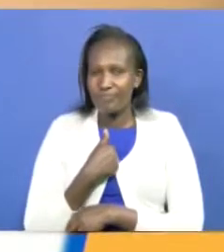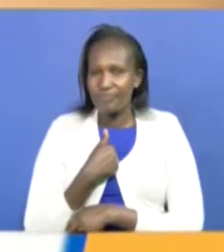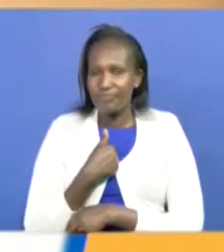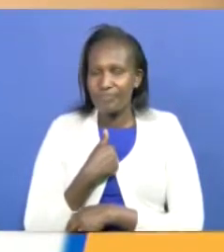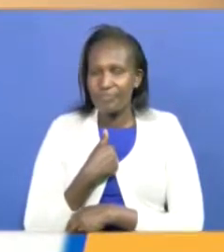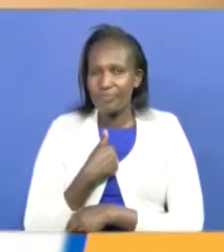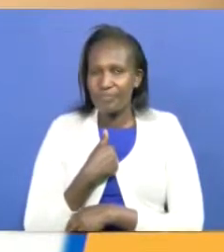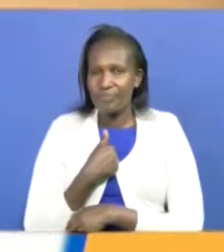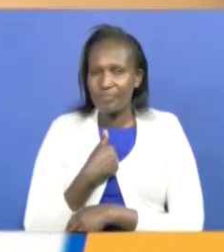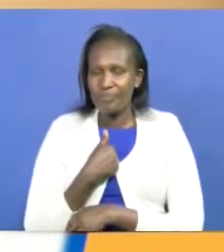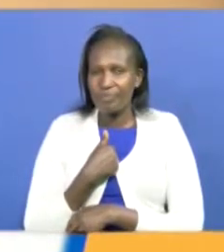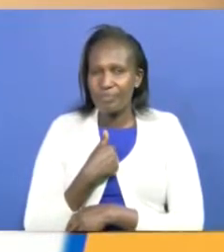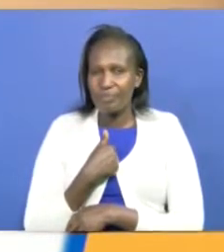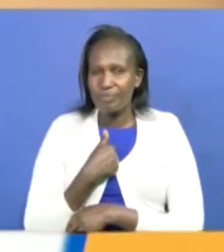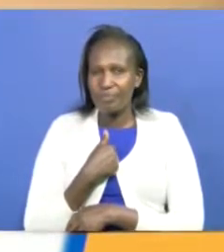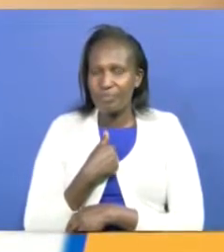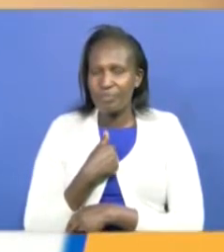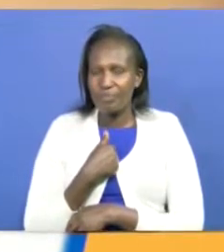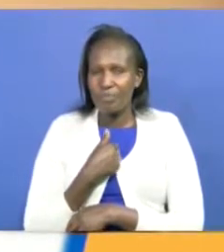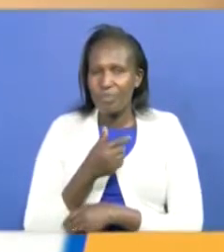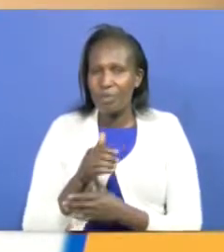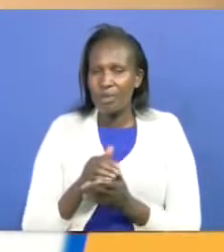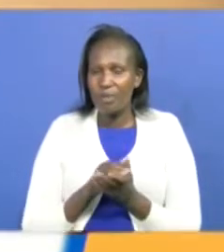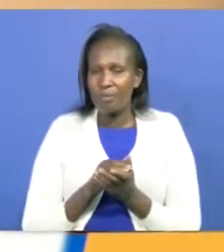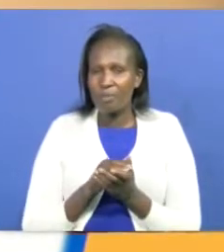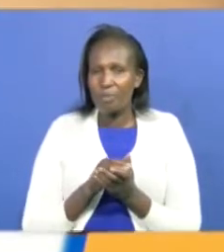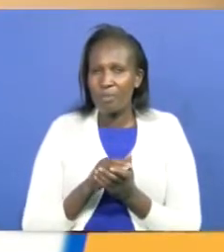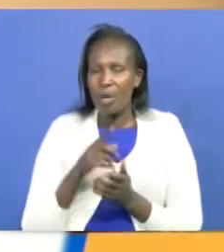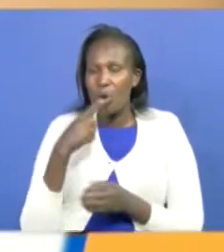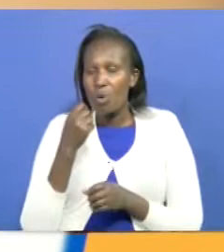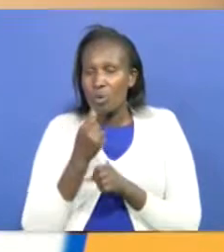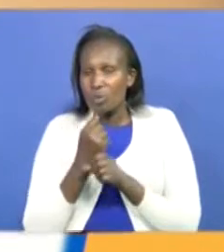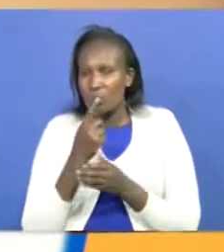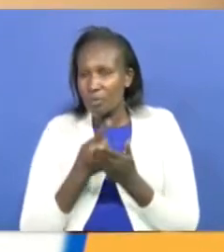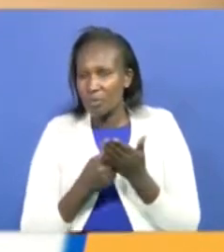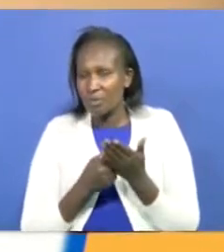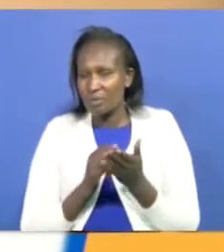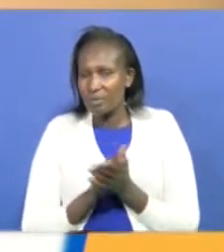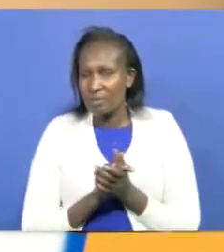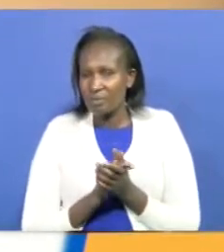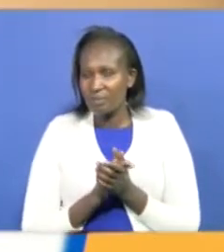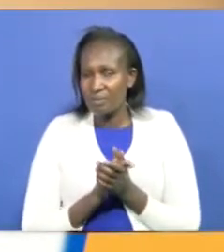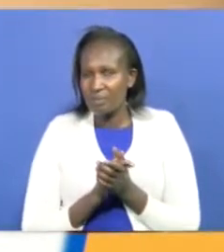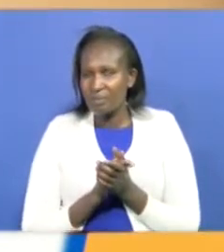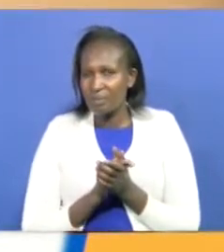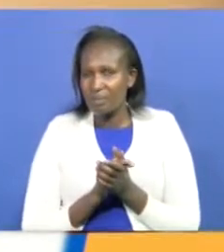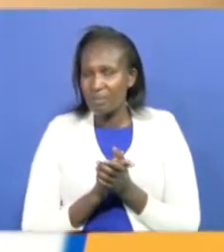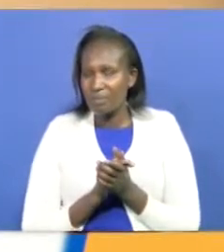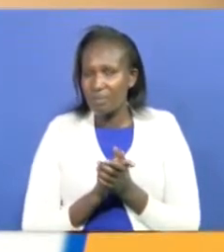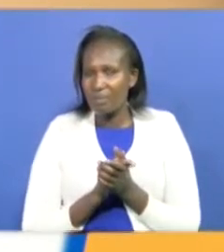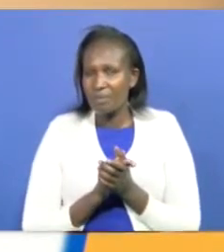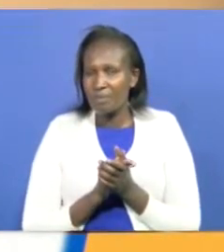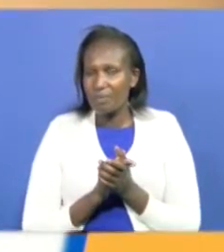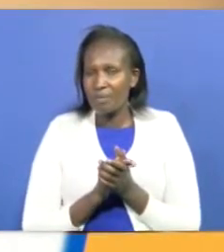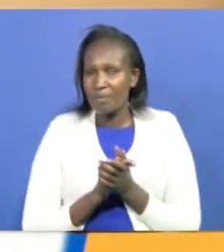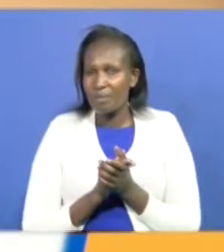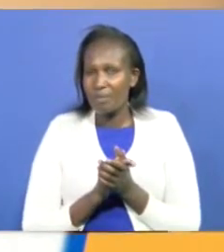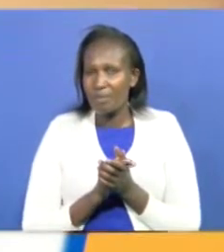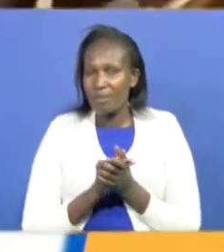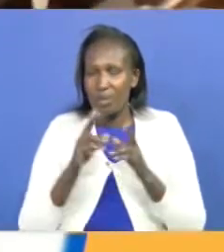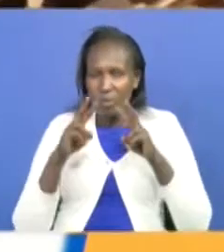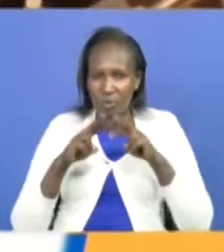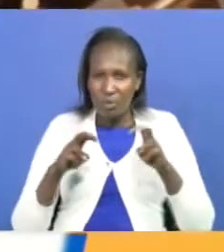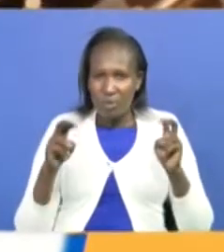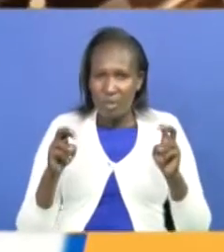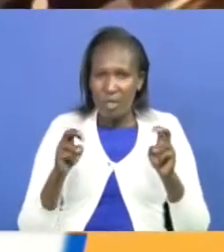fixed with external fixators which are very painful. We are seeking to have